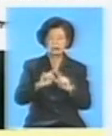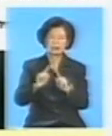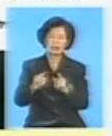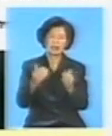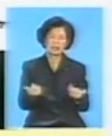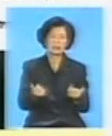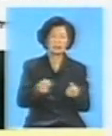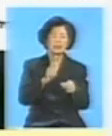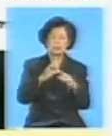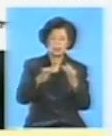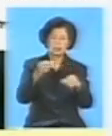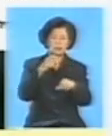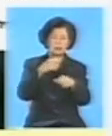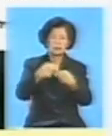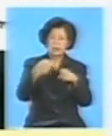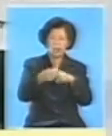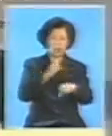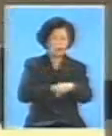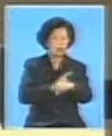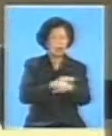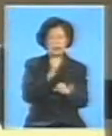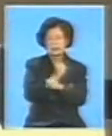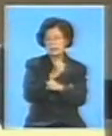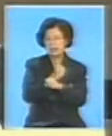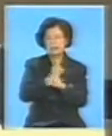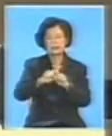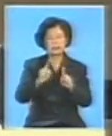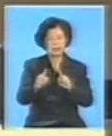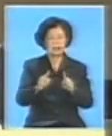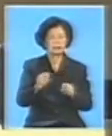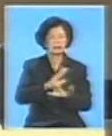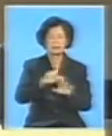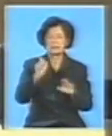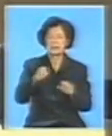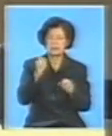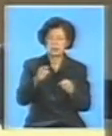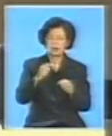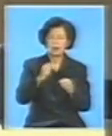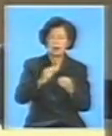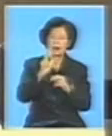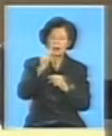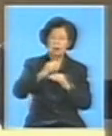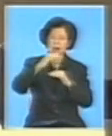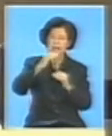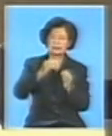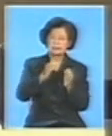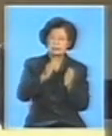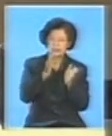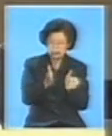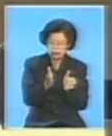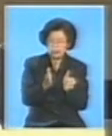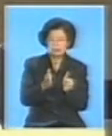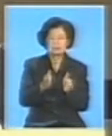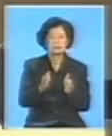นเงื่อนไขเวลาเงื่อนไขการทำงานต่างๆก็แล้วแต่จะไม่ถือว่าเป็นข้อจำกัดนะครับเราจะใช้วิกฤตเป็นโอกาส